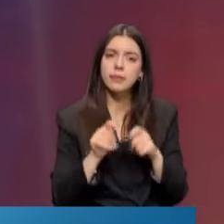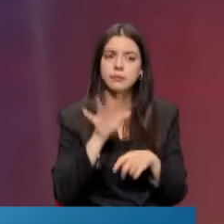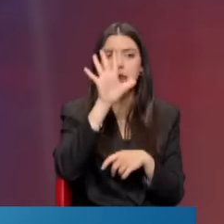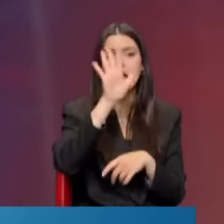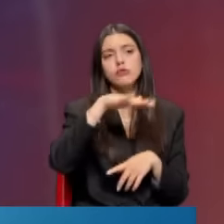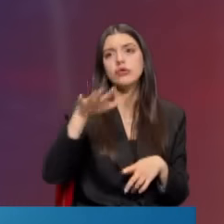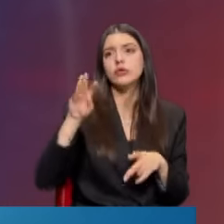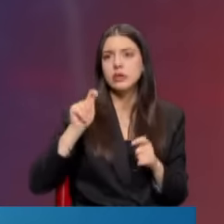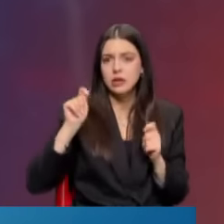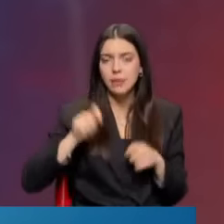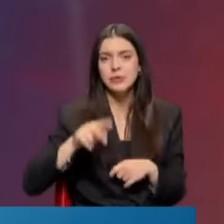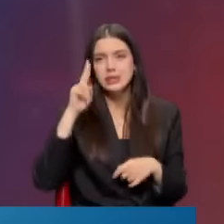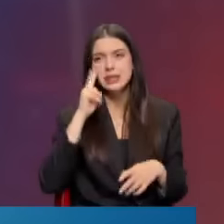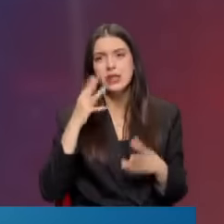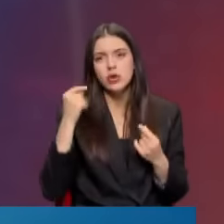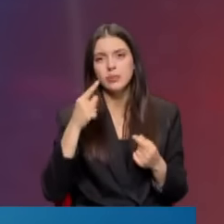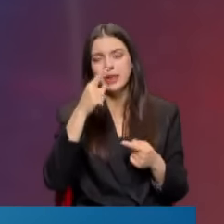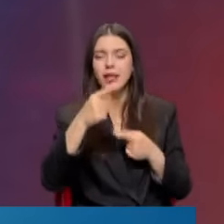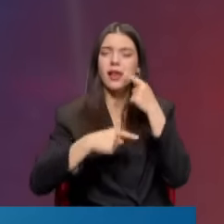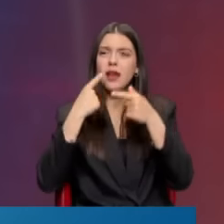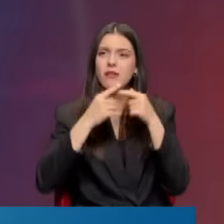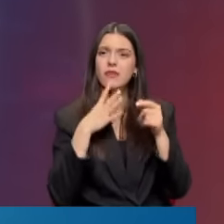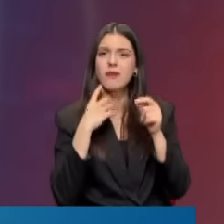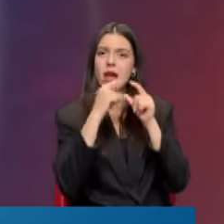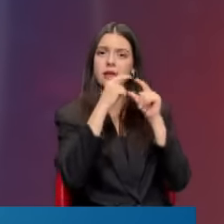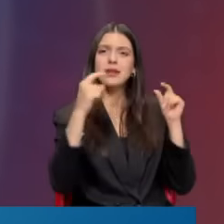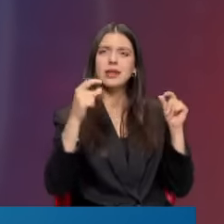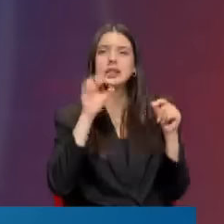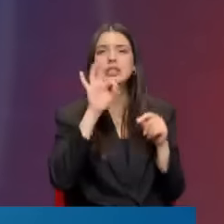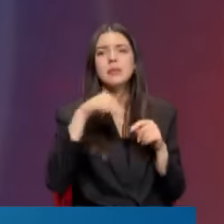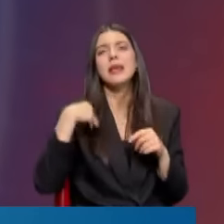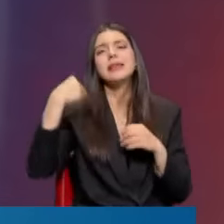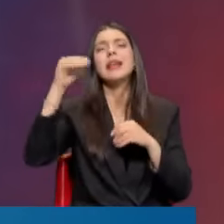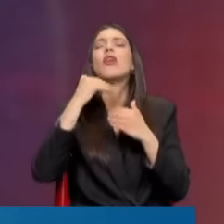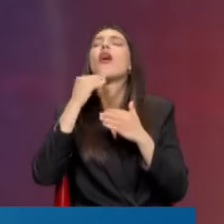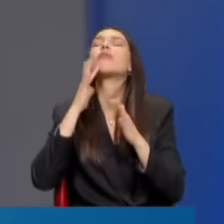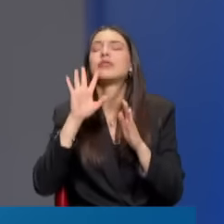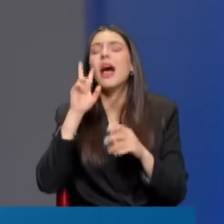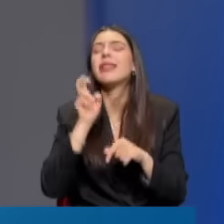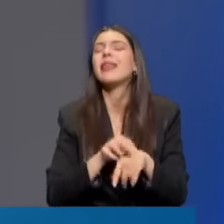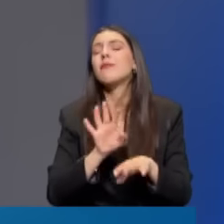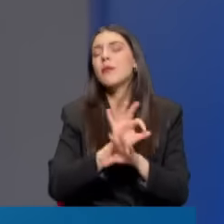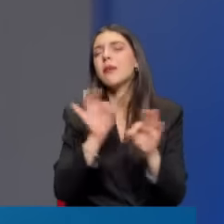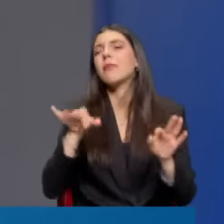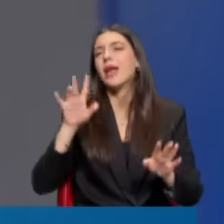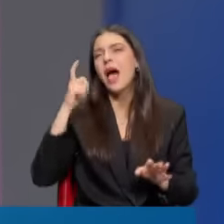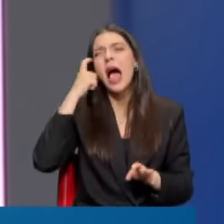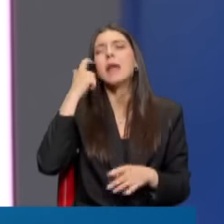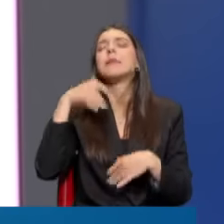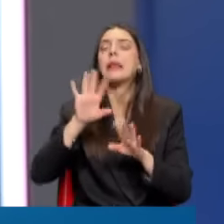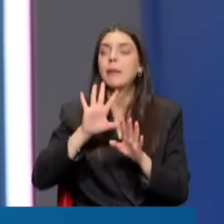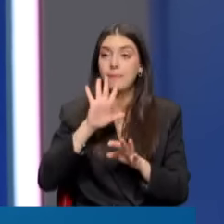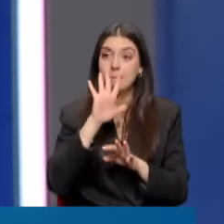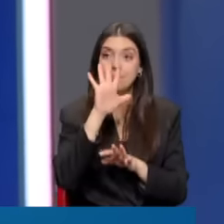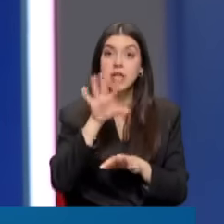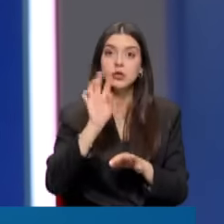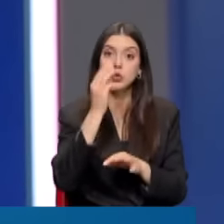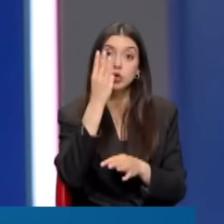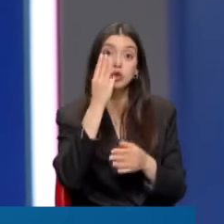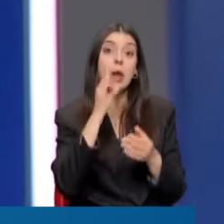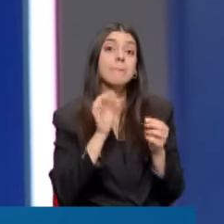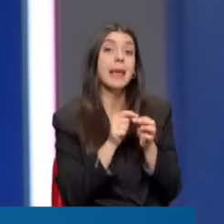yapın zenginlik olsun falan böyle bir tekerlemesi var şimdi satamayacak Ben ben de aklımda değil ama 5te 3te Bereket